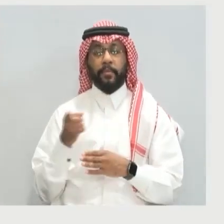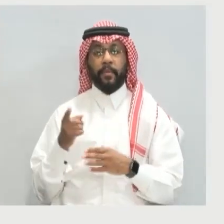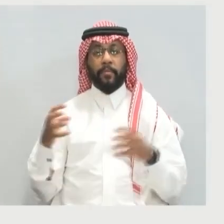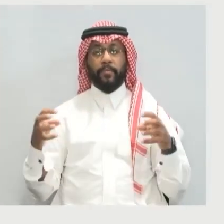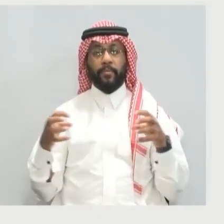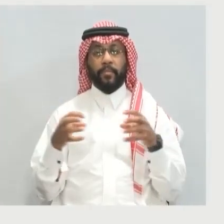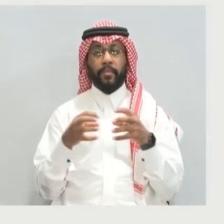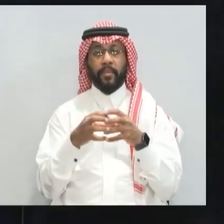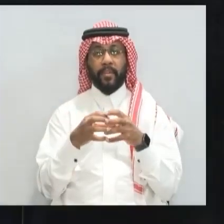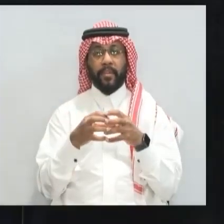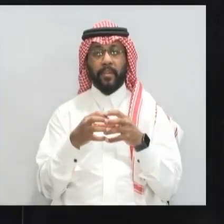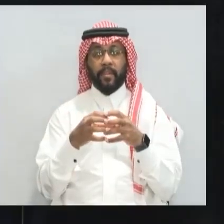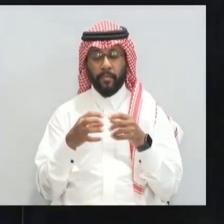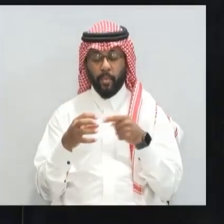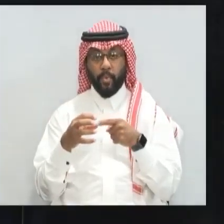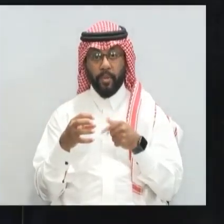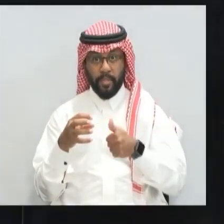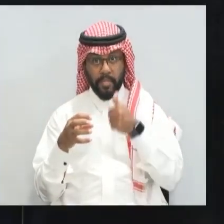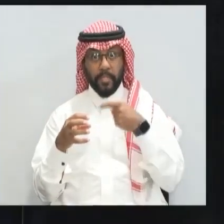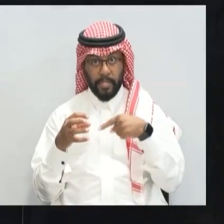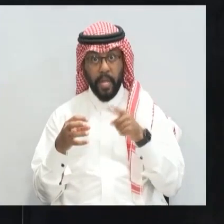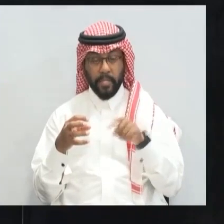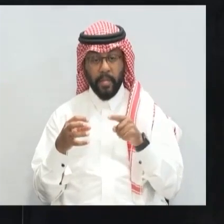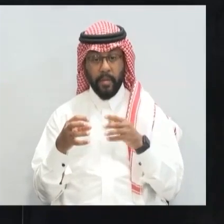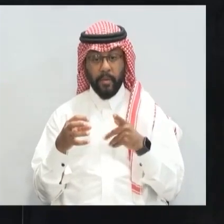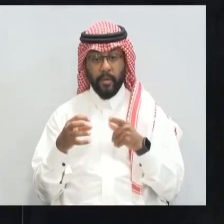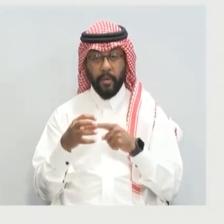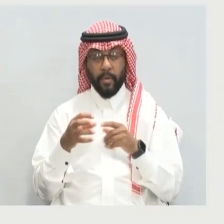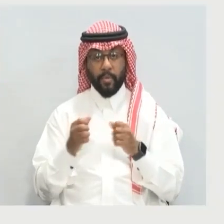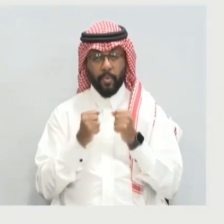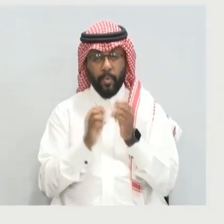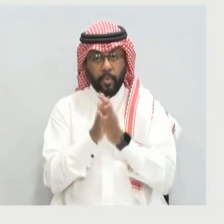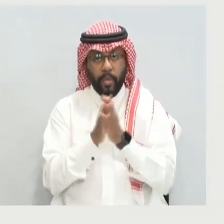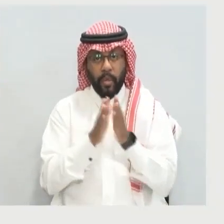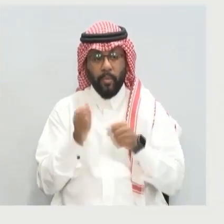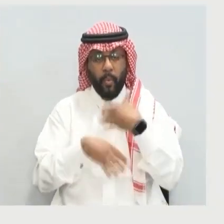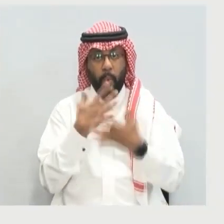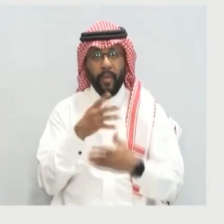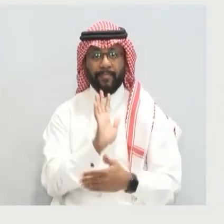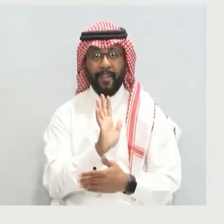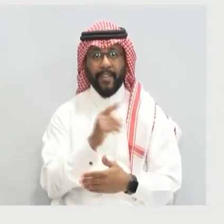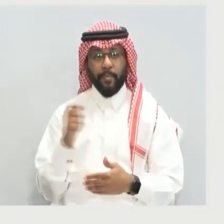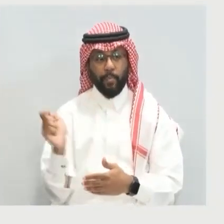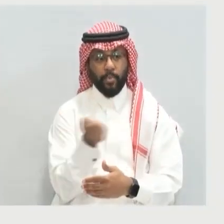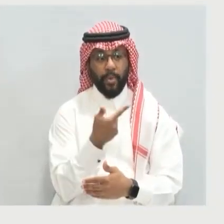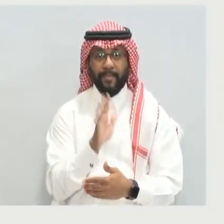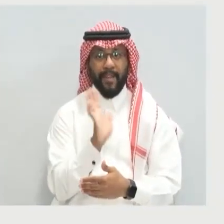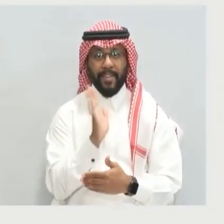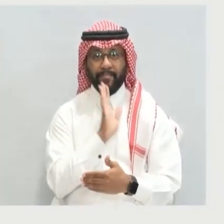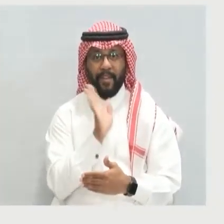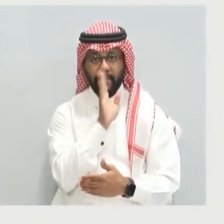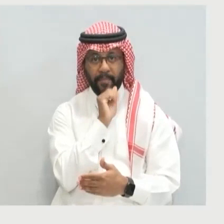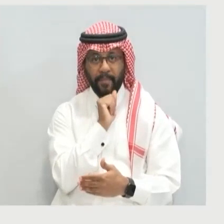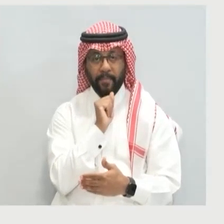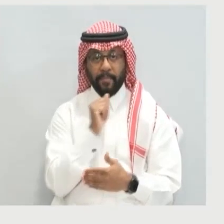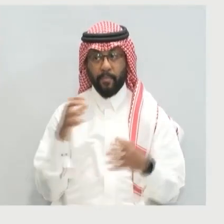نقول ان الاتجاه صحيح ولكن الطاقه هنا غير كافيه الطاقه غير كافيه ه